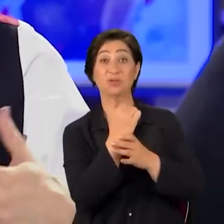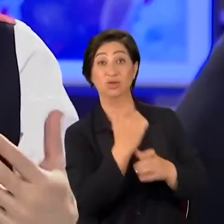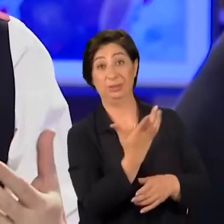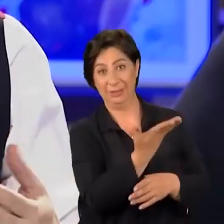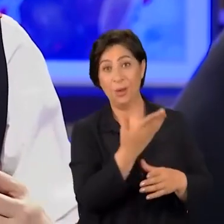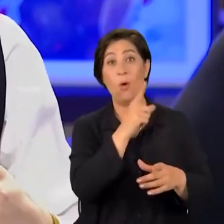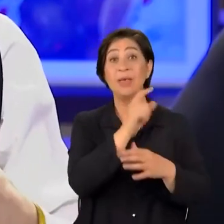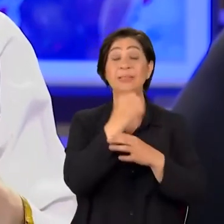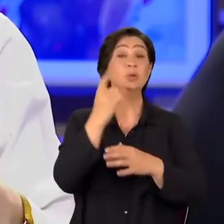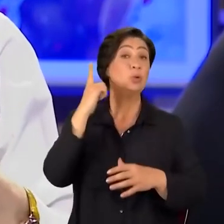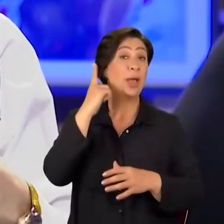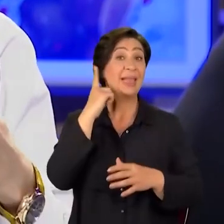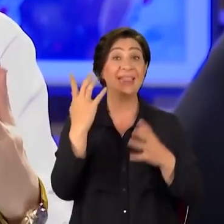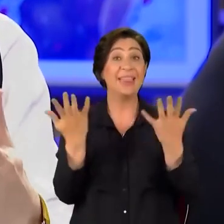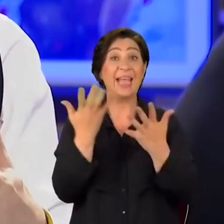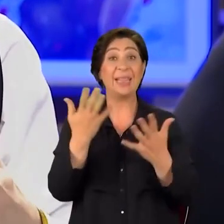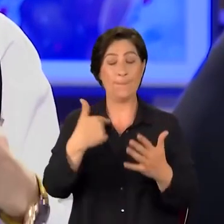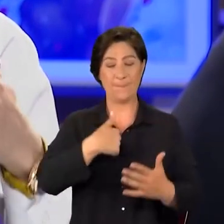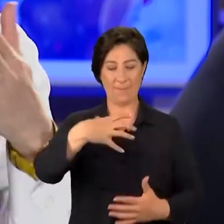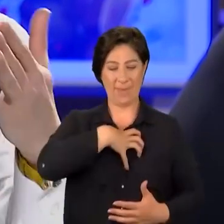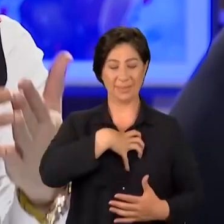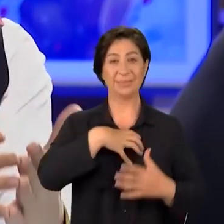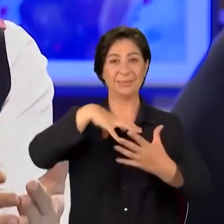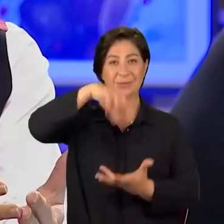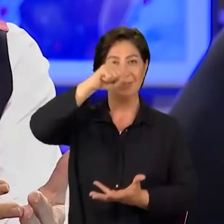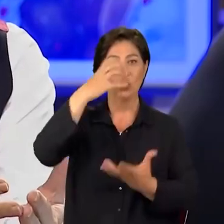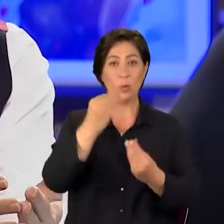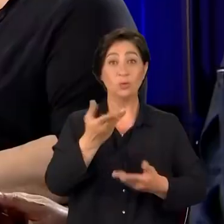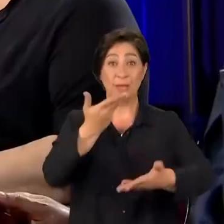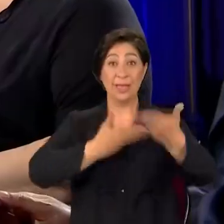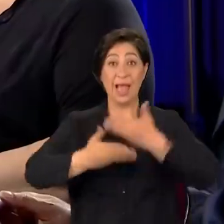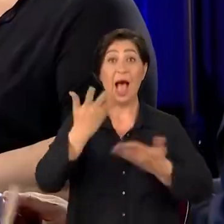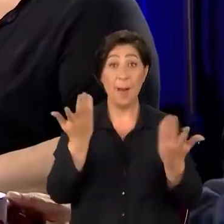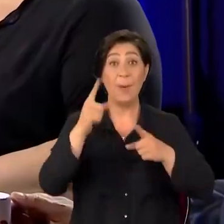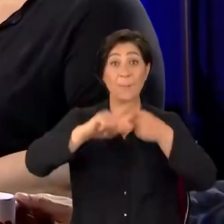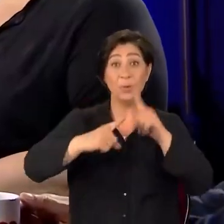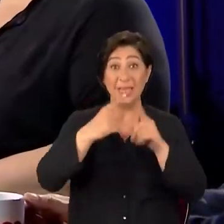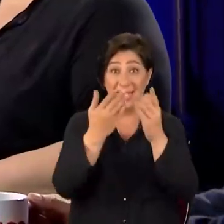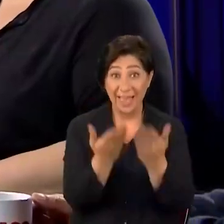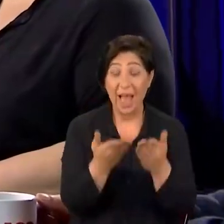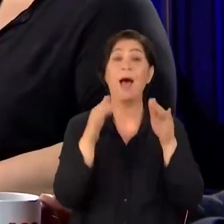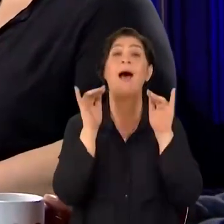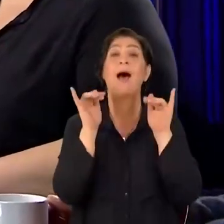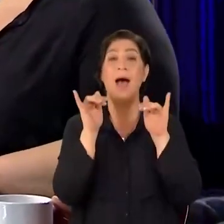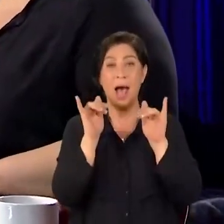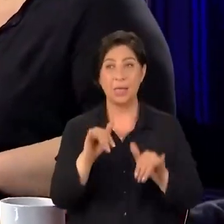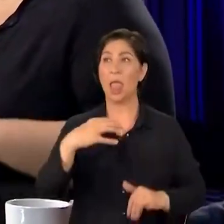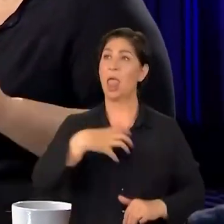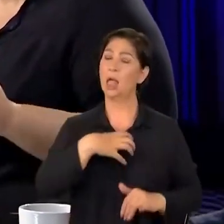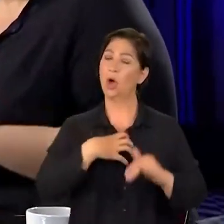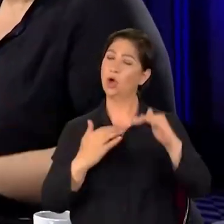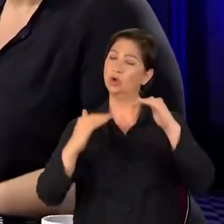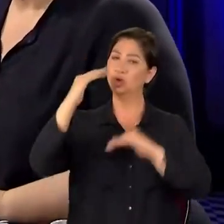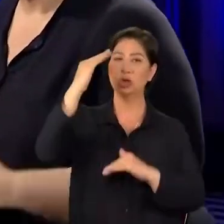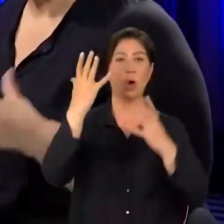Onların, sanatçıların ve şöhretli insanların ne kadar ben merkezci olduğundan söz ettin. Aslında politika, buyurun. Aynen, yani